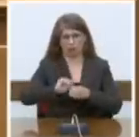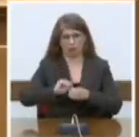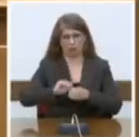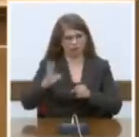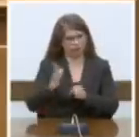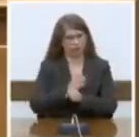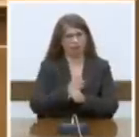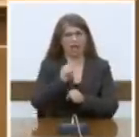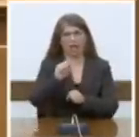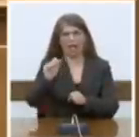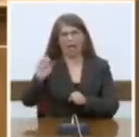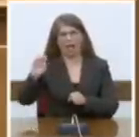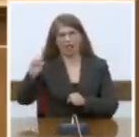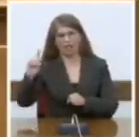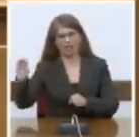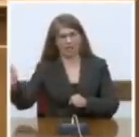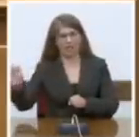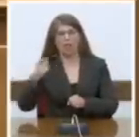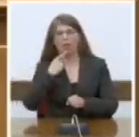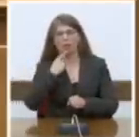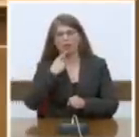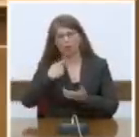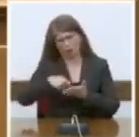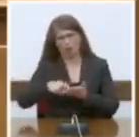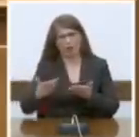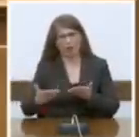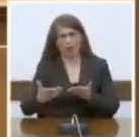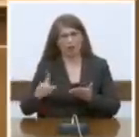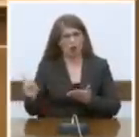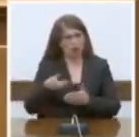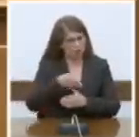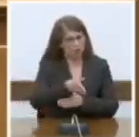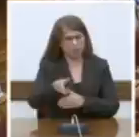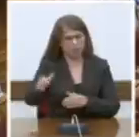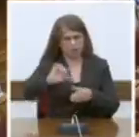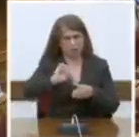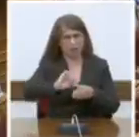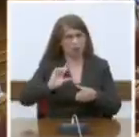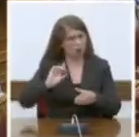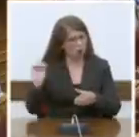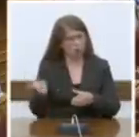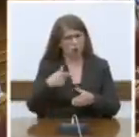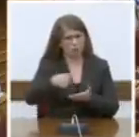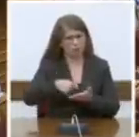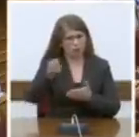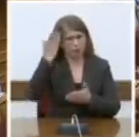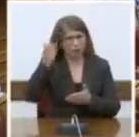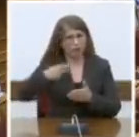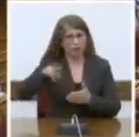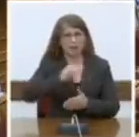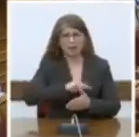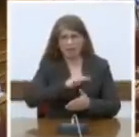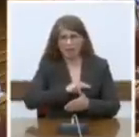Ελάχιστα λουκέτα σε βενζινάδικα. Αυτά είναι η πραγματικότητα. Όλοι πηγαίνουν στα πλατήρια καυσίμων. Όλοι πληρώνουν ταυτόχρονα την ακρίβεια, τα υπερκέρδη, την